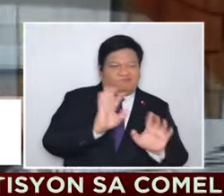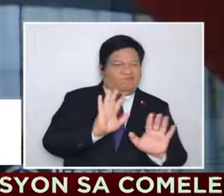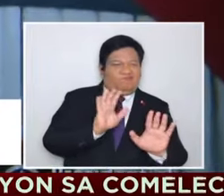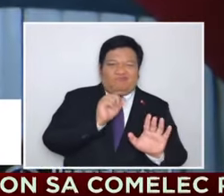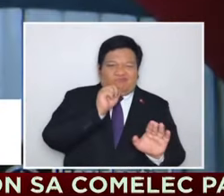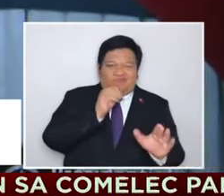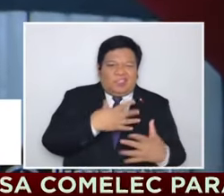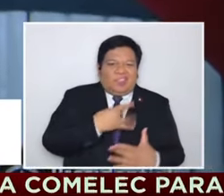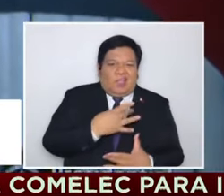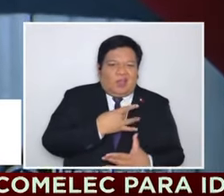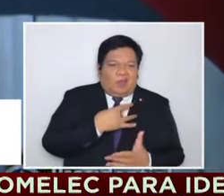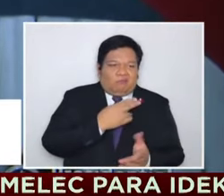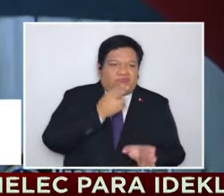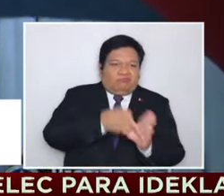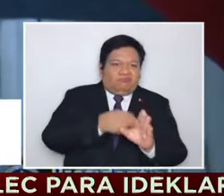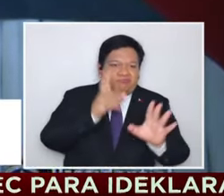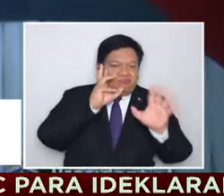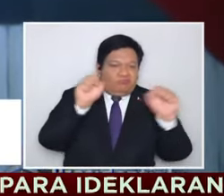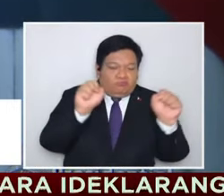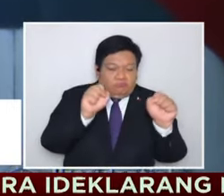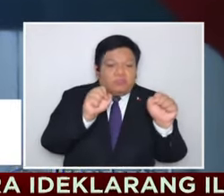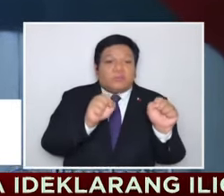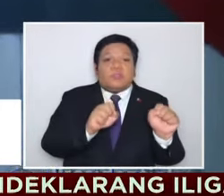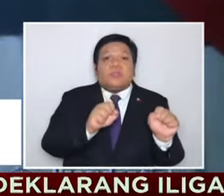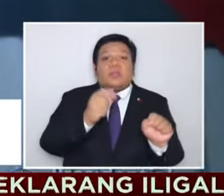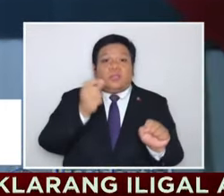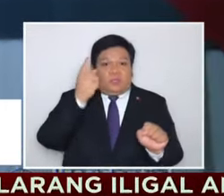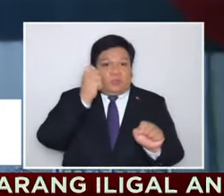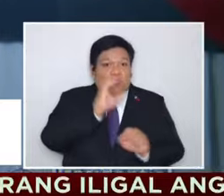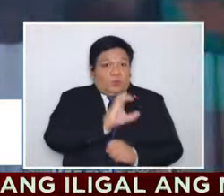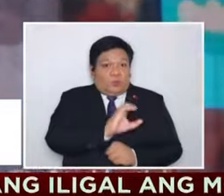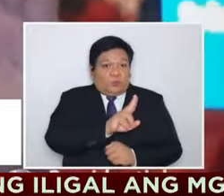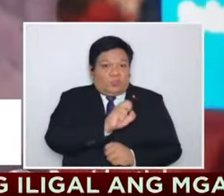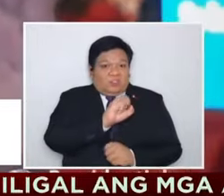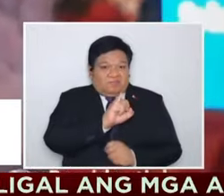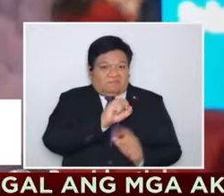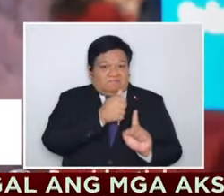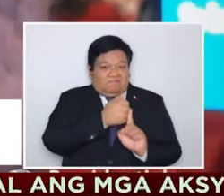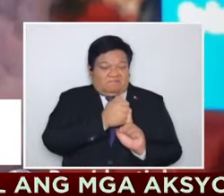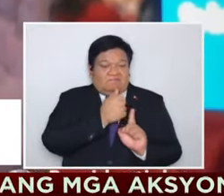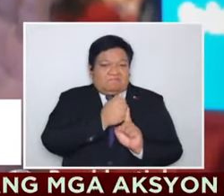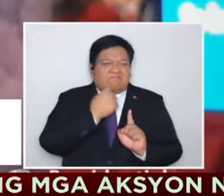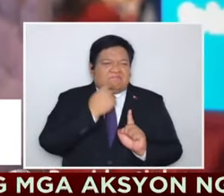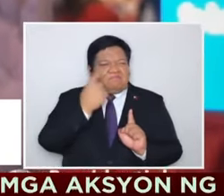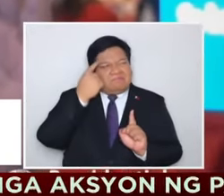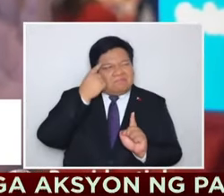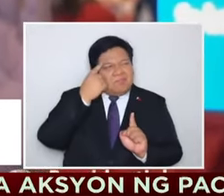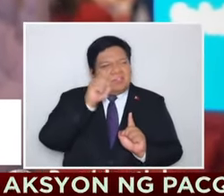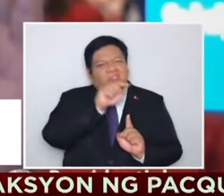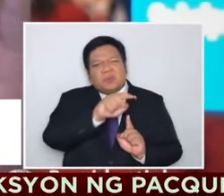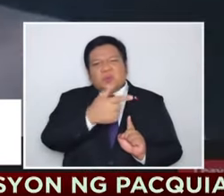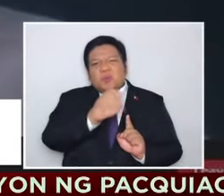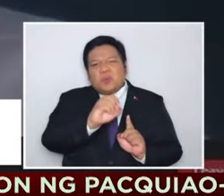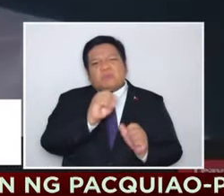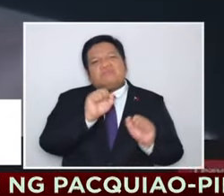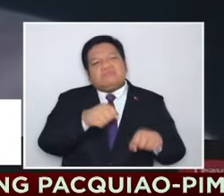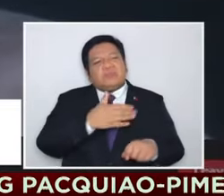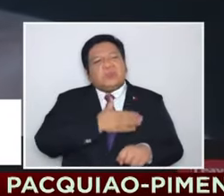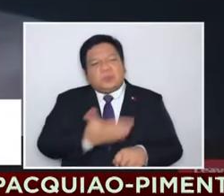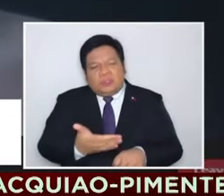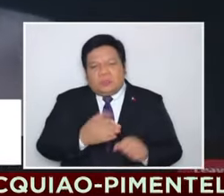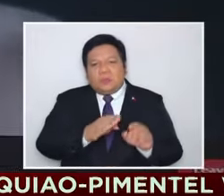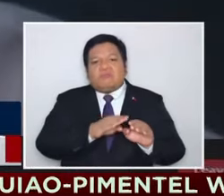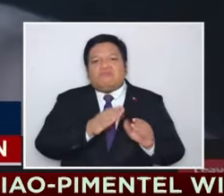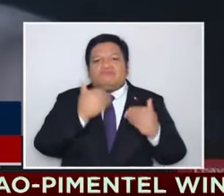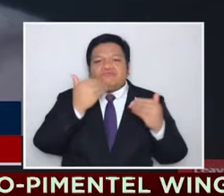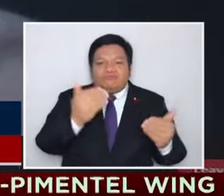presidente. Gayunpaman, naniniwala si Cusi na hindi pa rin saradong pinto ni Go sa posibleng pagtakbo. From the